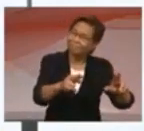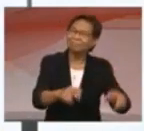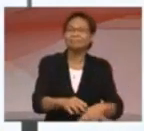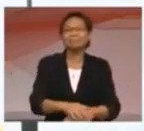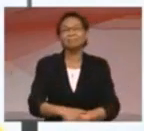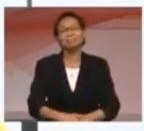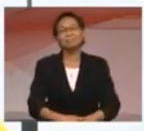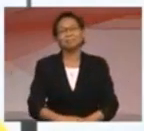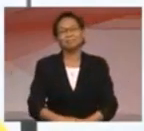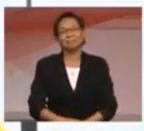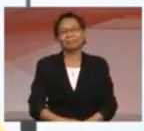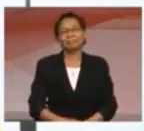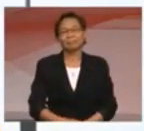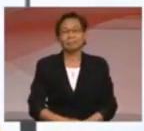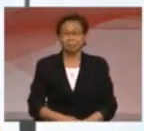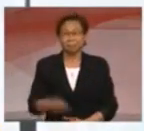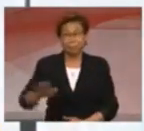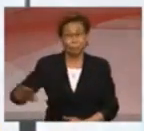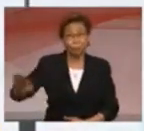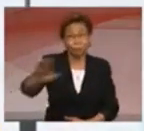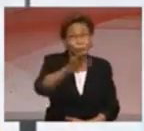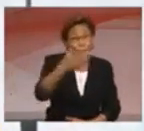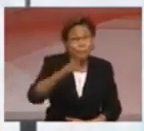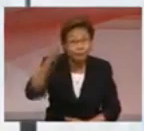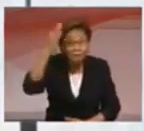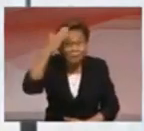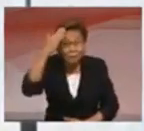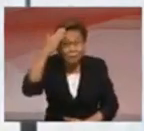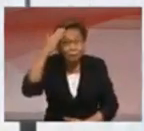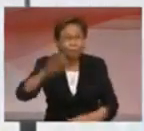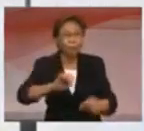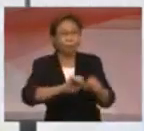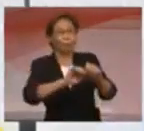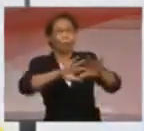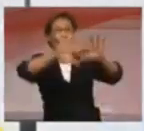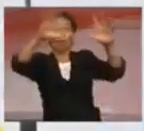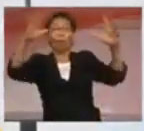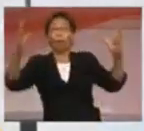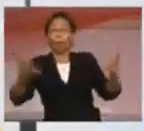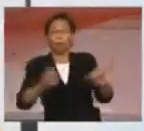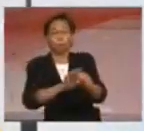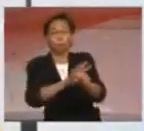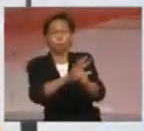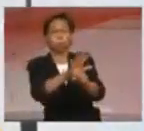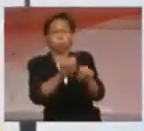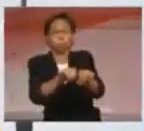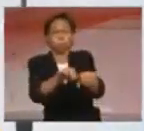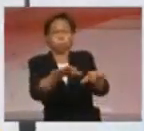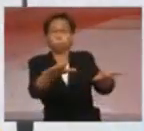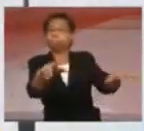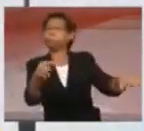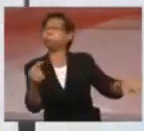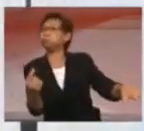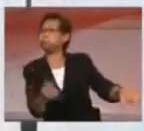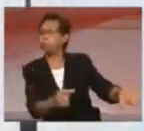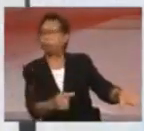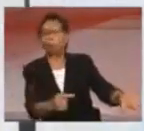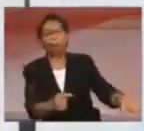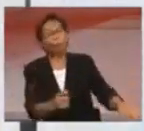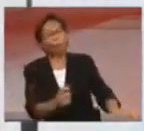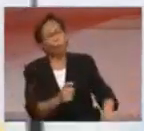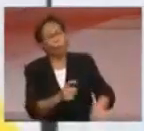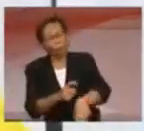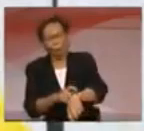seperti yang kita sedia maklum, pandemik COVID-19 merupakan satu detik